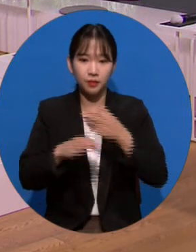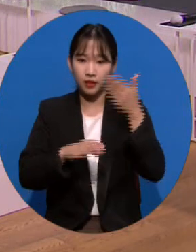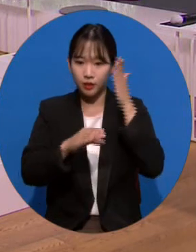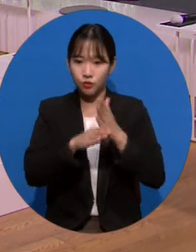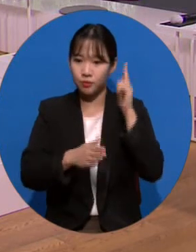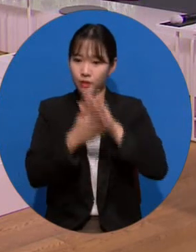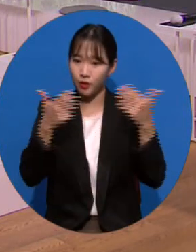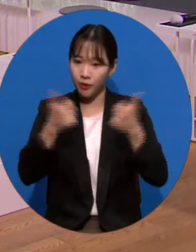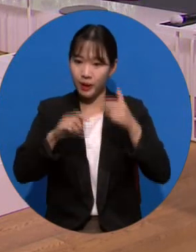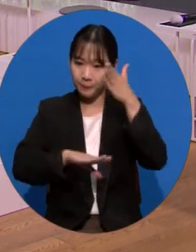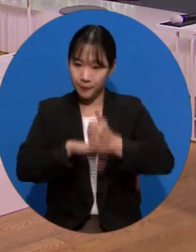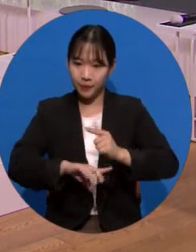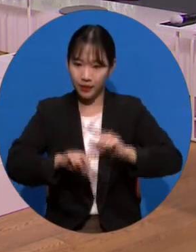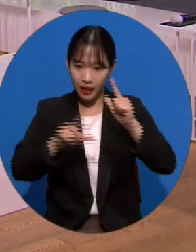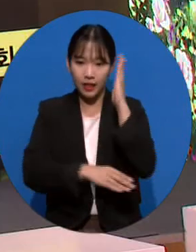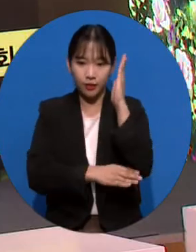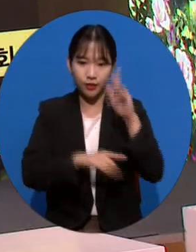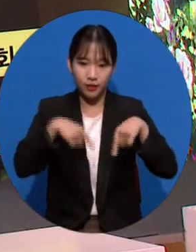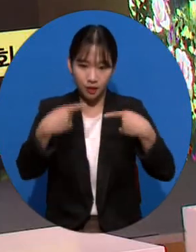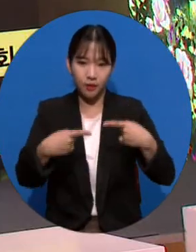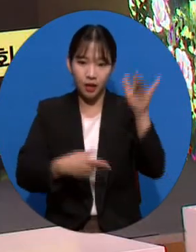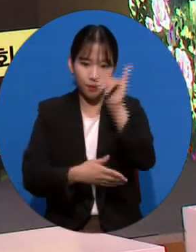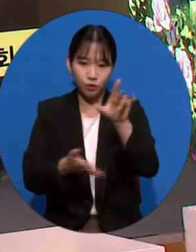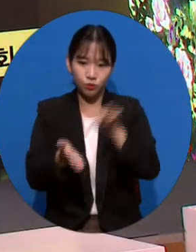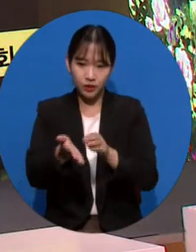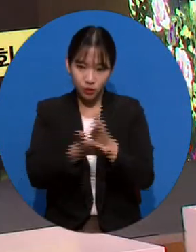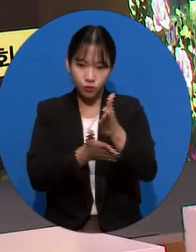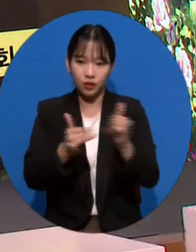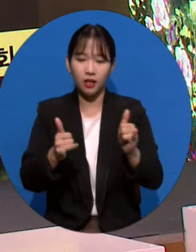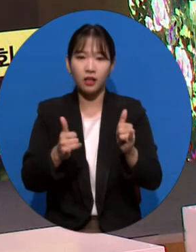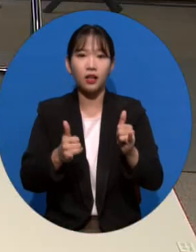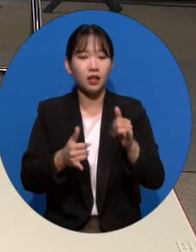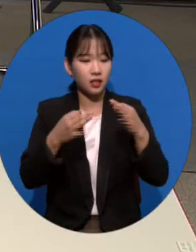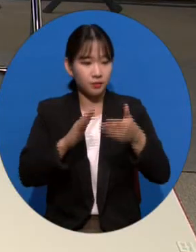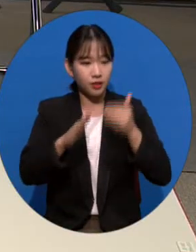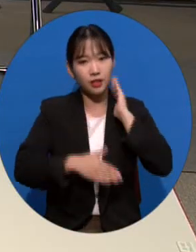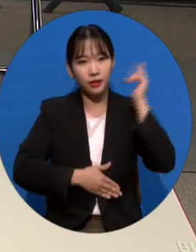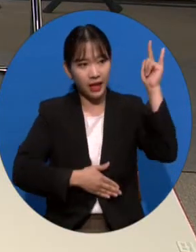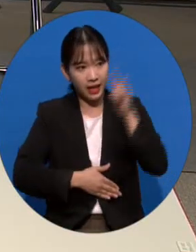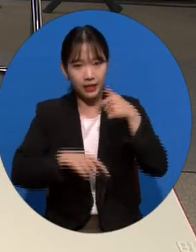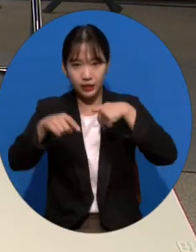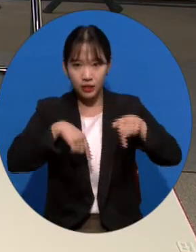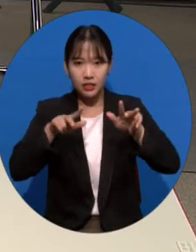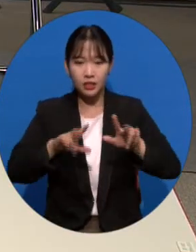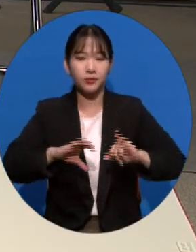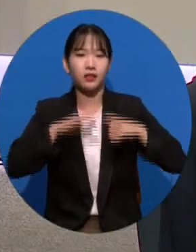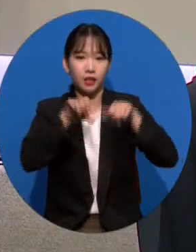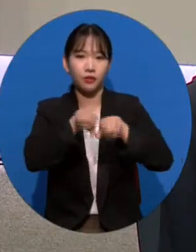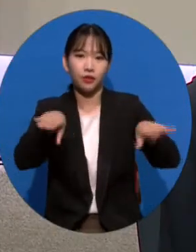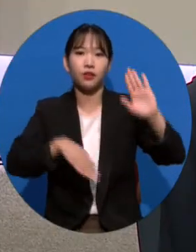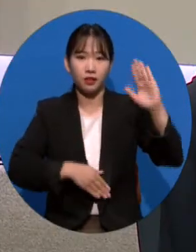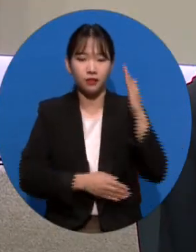김대중 평화회의 마지막 날 기조연설에 나선 한반도 문제 전문가는 김전 대통령의 햇볕 정책은 이제 세계로